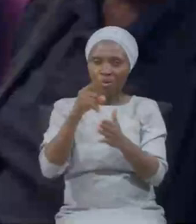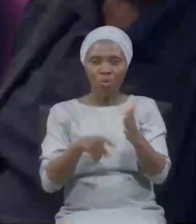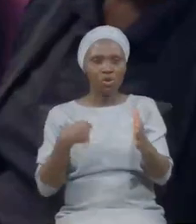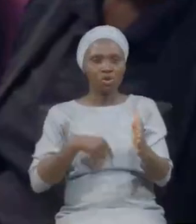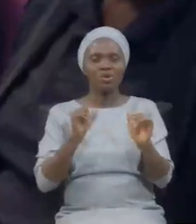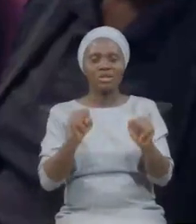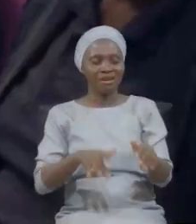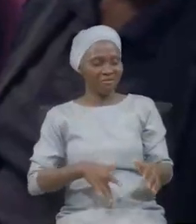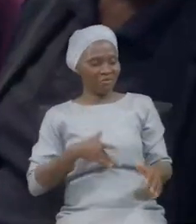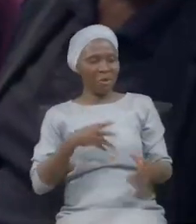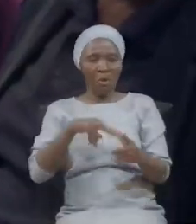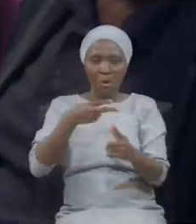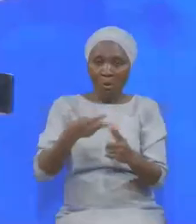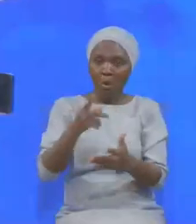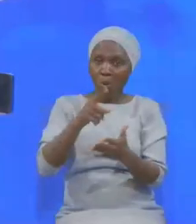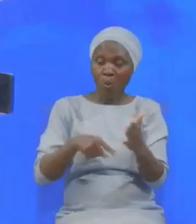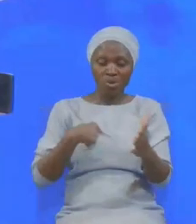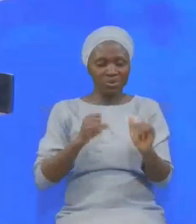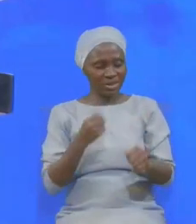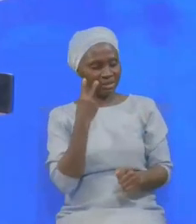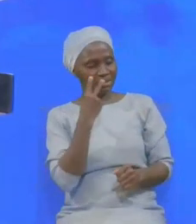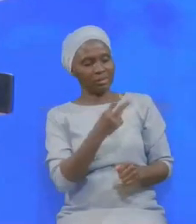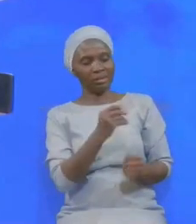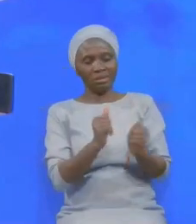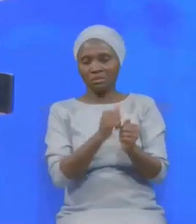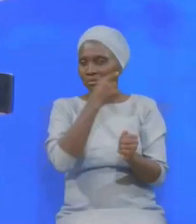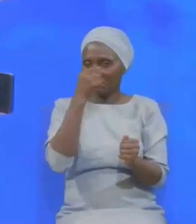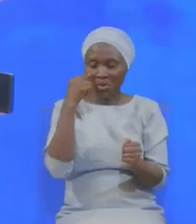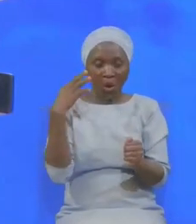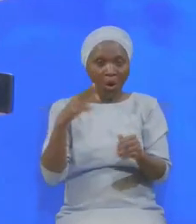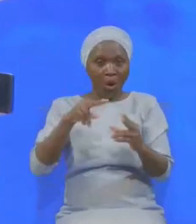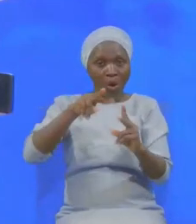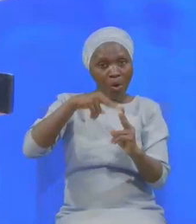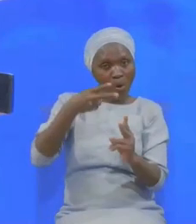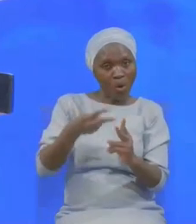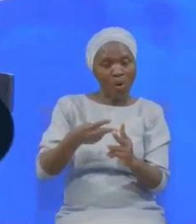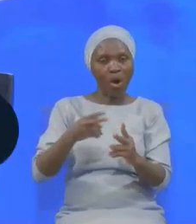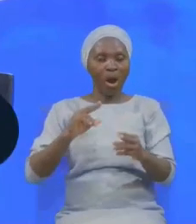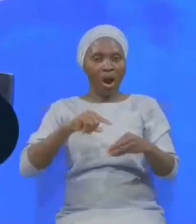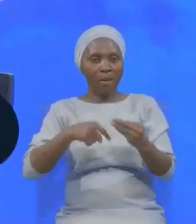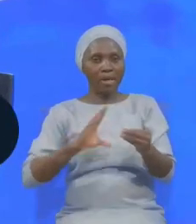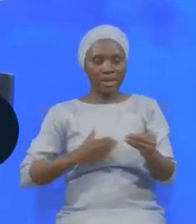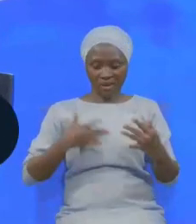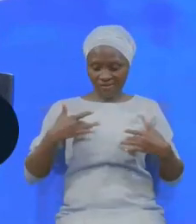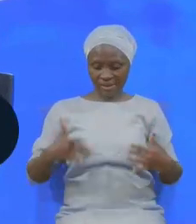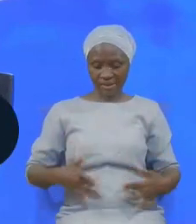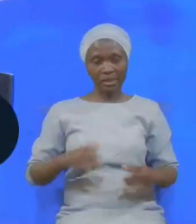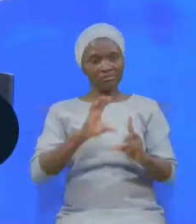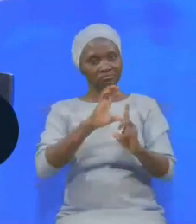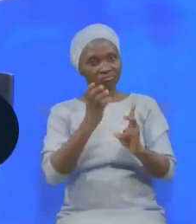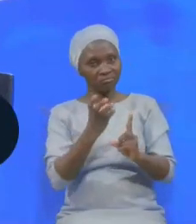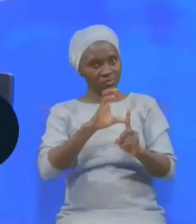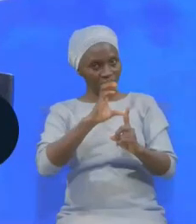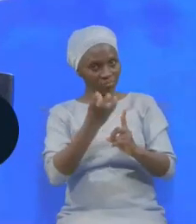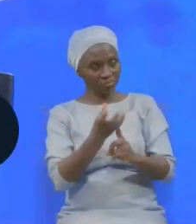ce qu'on sent, ce qu'on peut voir, ou comment notre condition physique est, notre